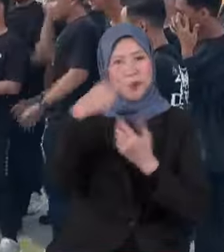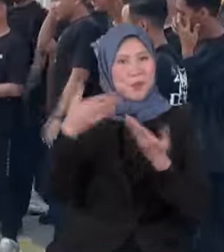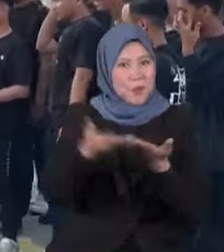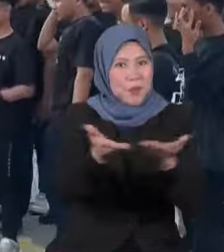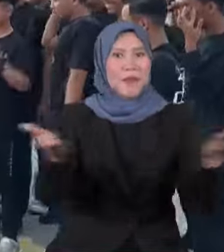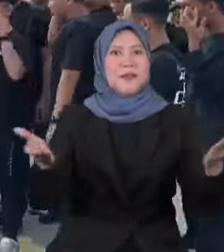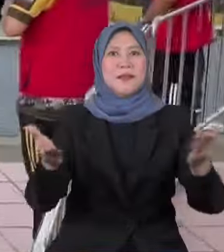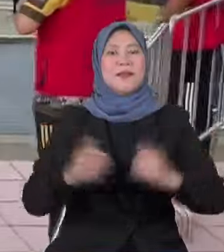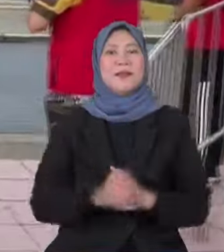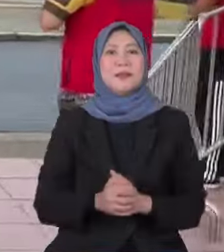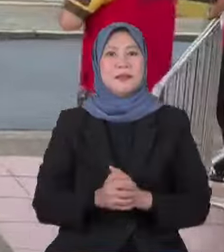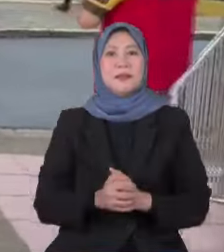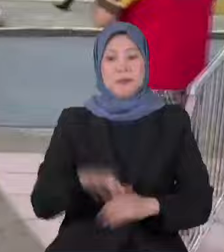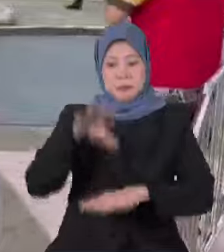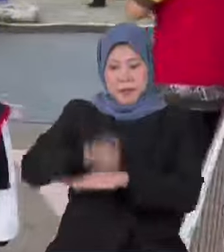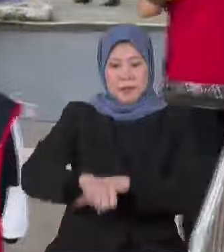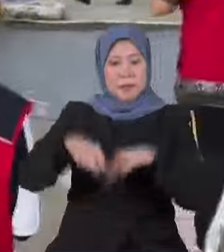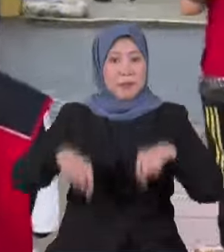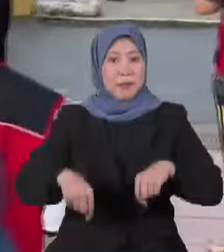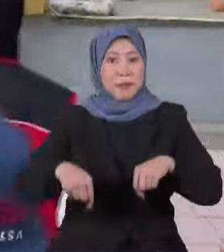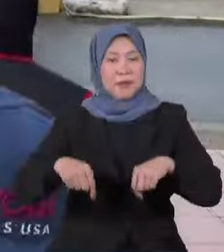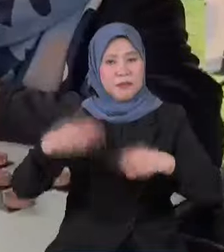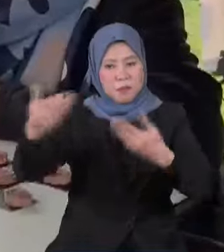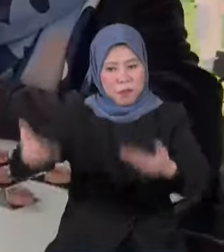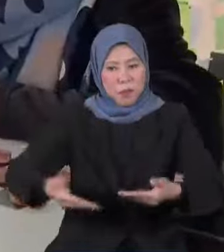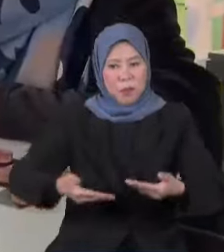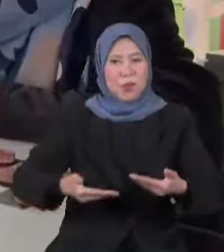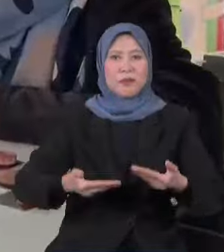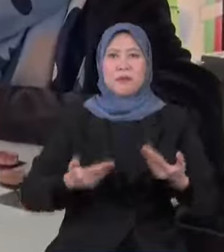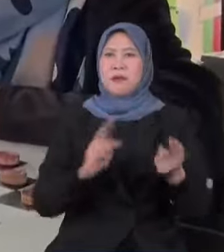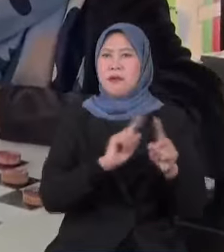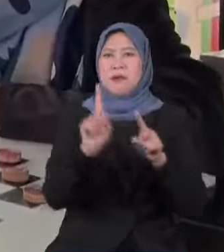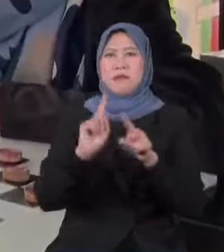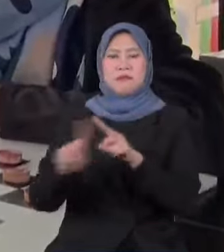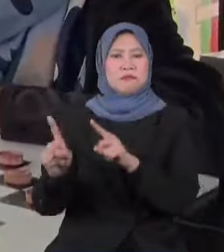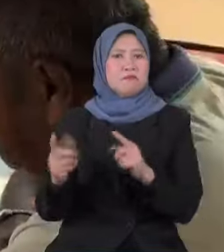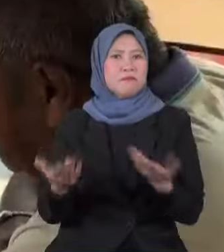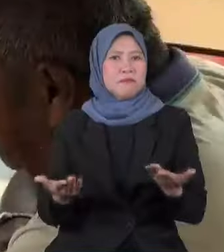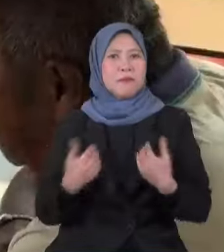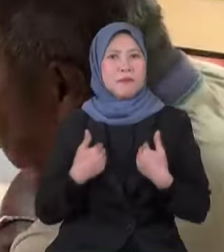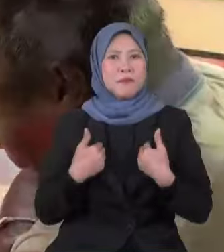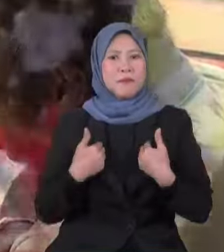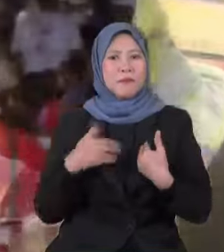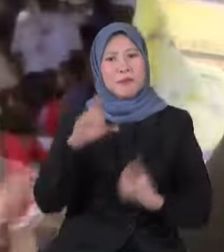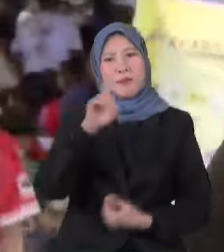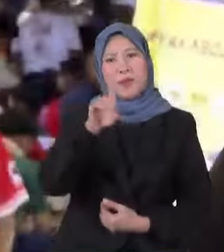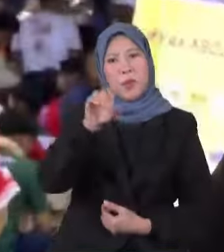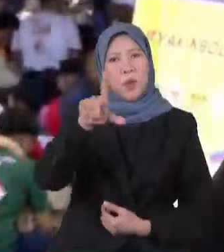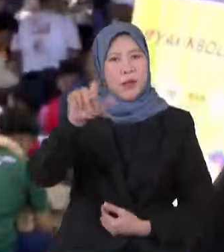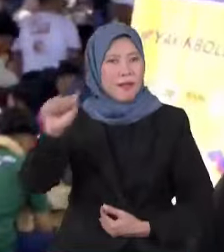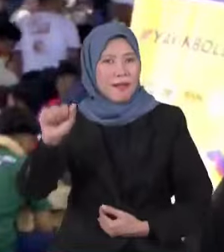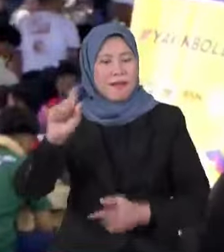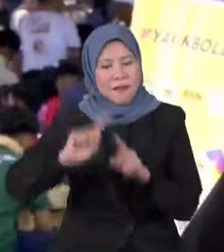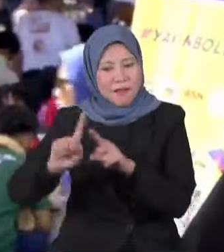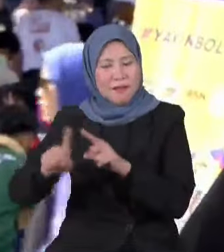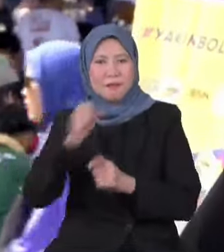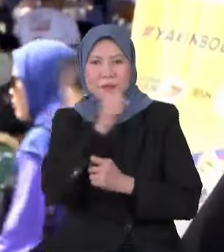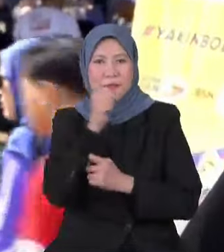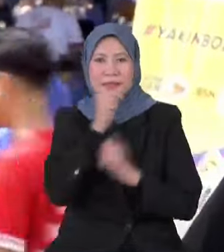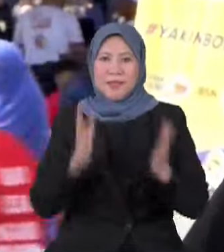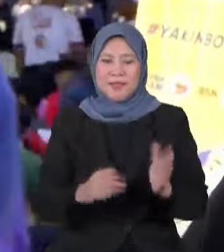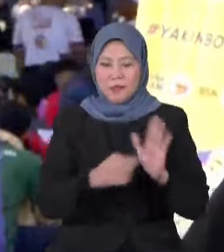puan-puan. Malam ini kita panggil Girls Night, jadi kami ada bunga, kami ada dola untuk datang ke sini dan bawa